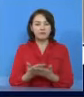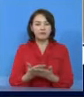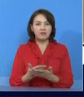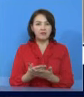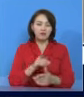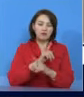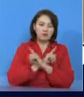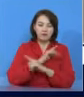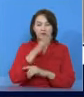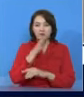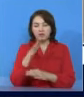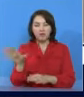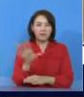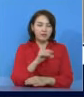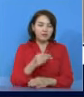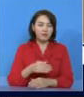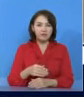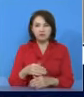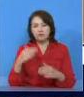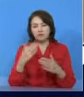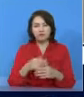дүниеден өткенде бүкіл алаш жұрты жоқтады.